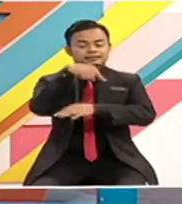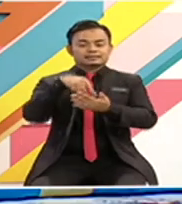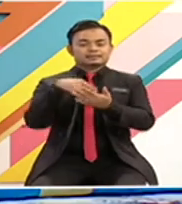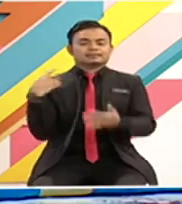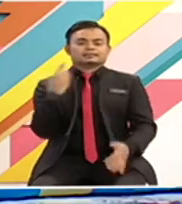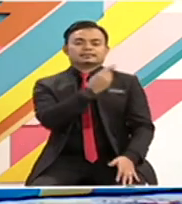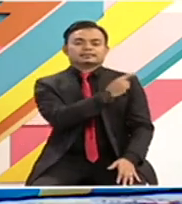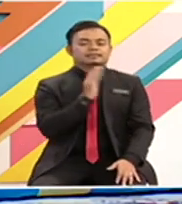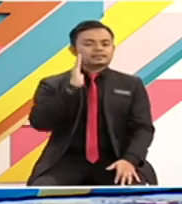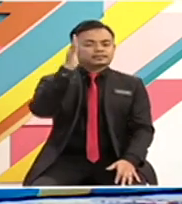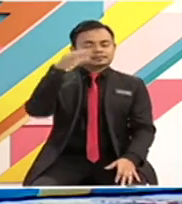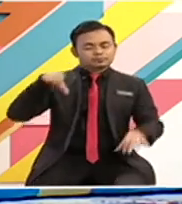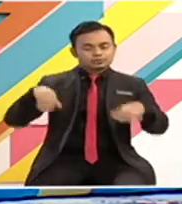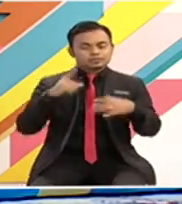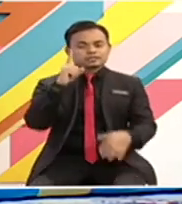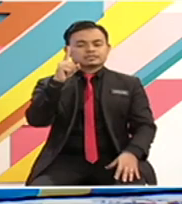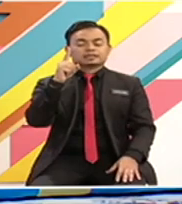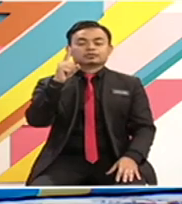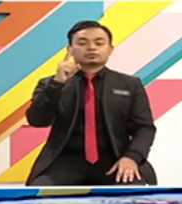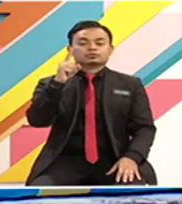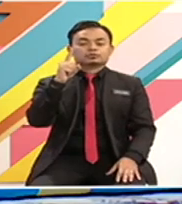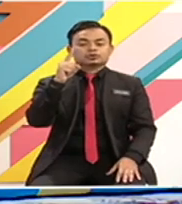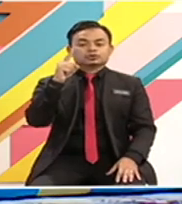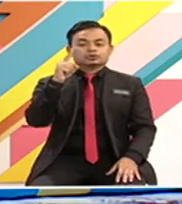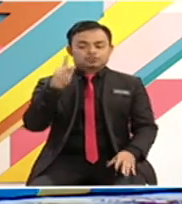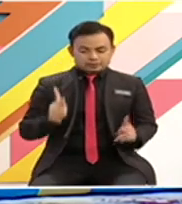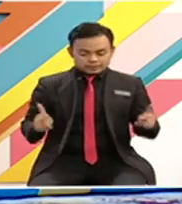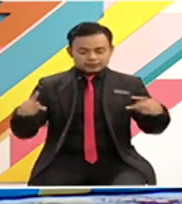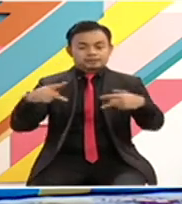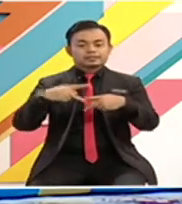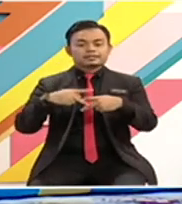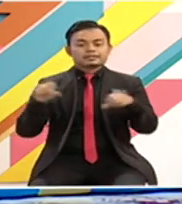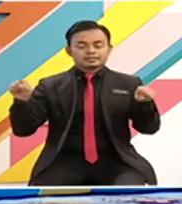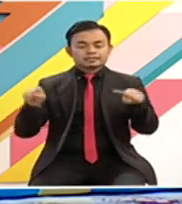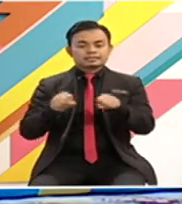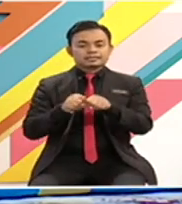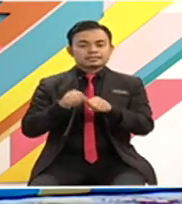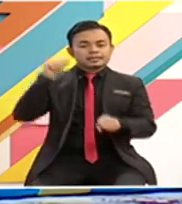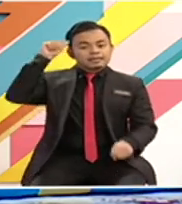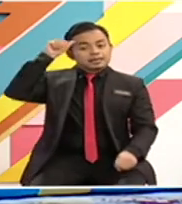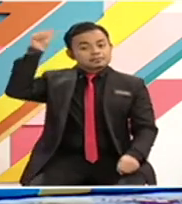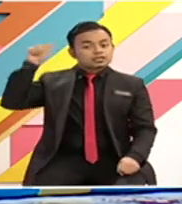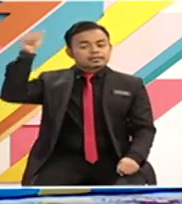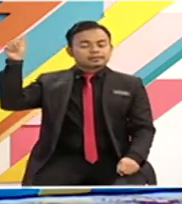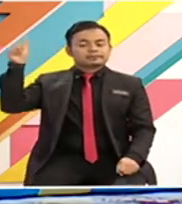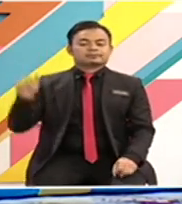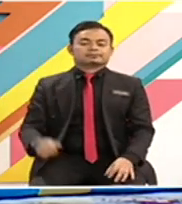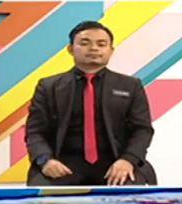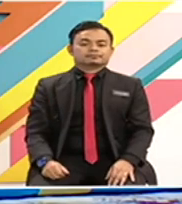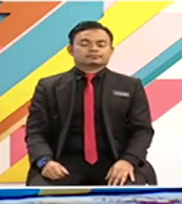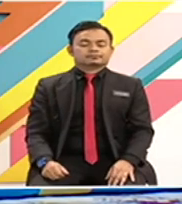kita akan membuat satu karya seni abstrak Sebenarnya ya hahaha sini FC ini agak mudah karena dia tak the